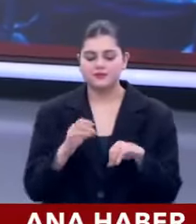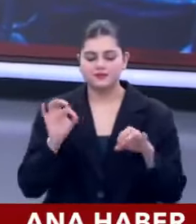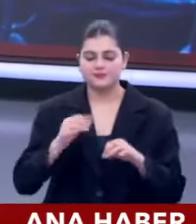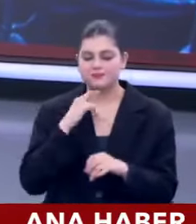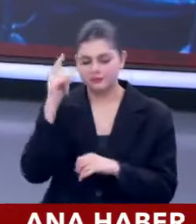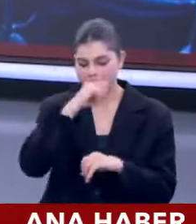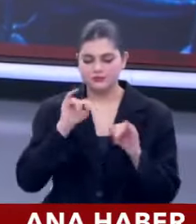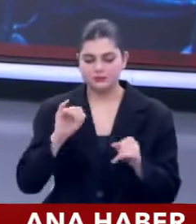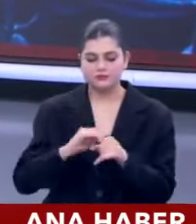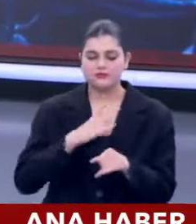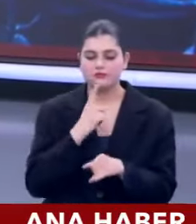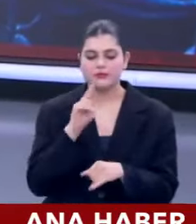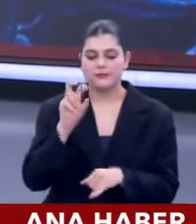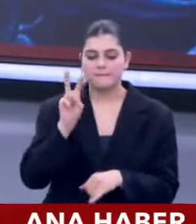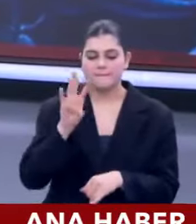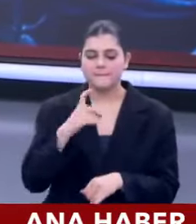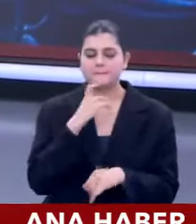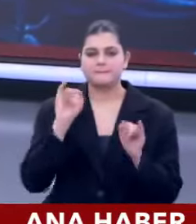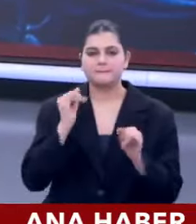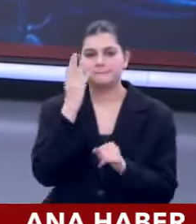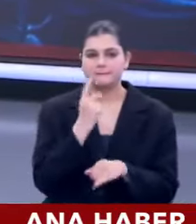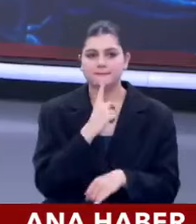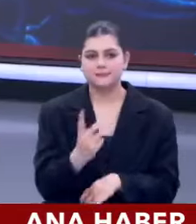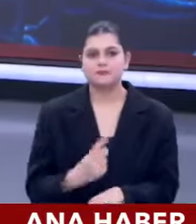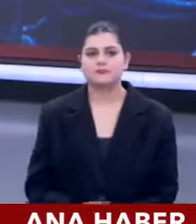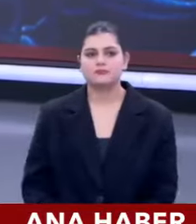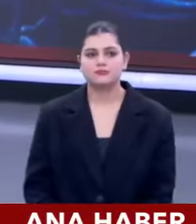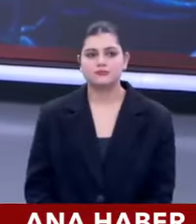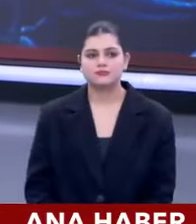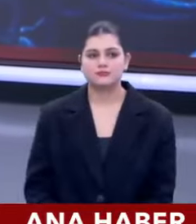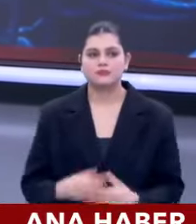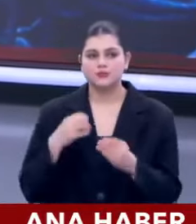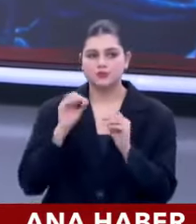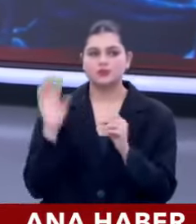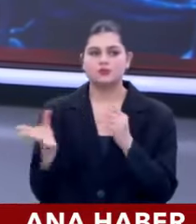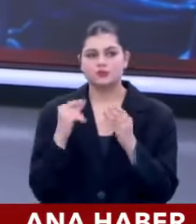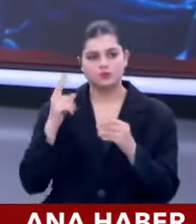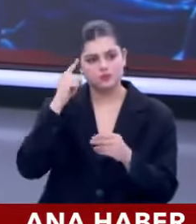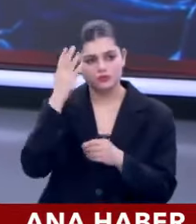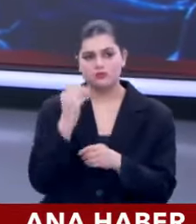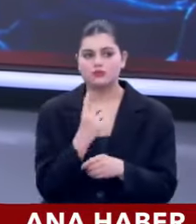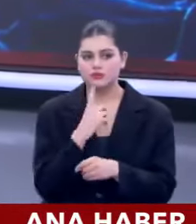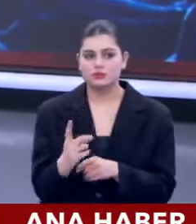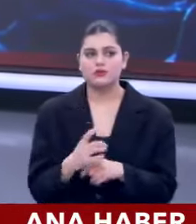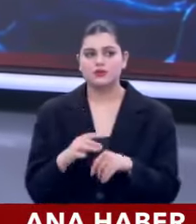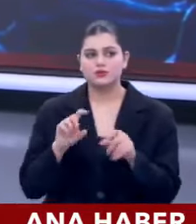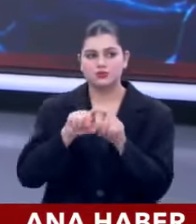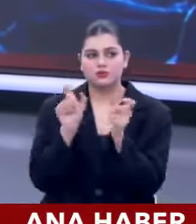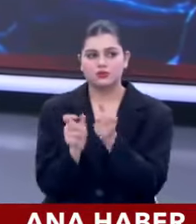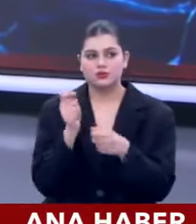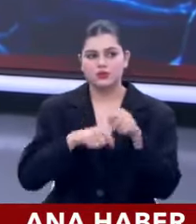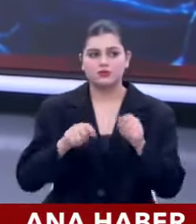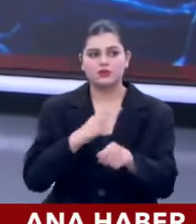benzer bir manzara 2024 yılında da karşımıza çıkıyor Hadise çok düşündürücüdür sucuk